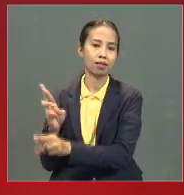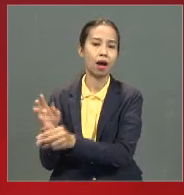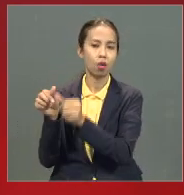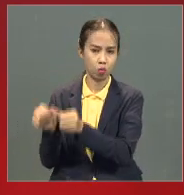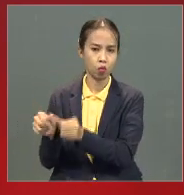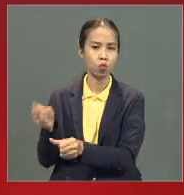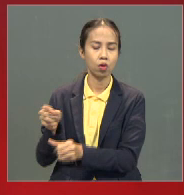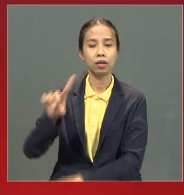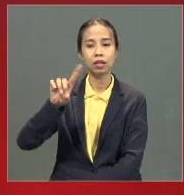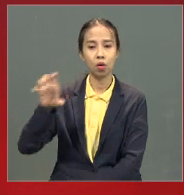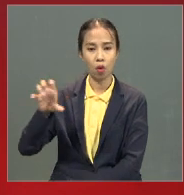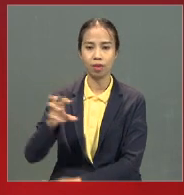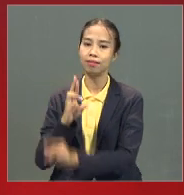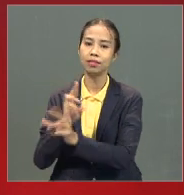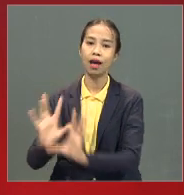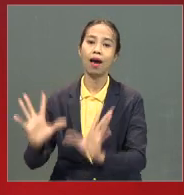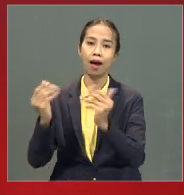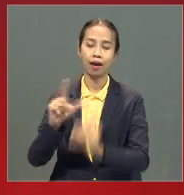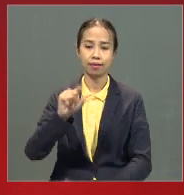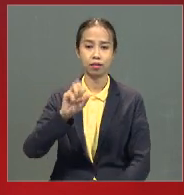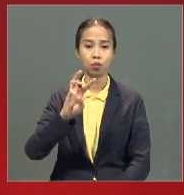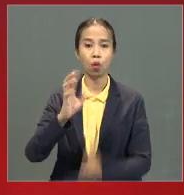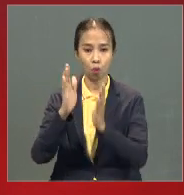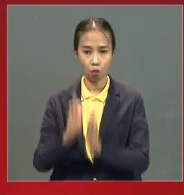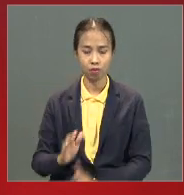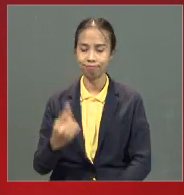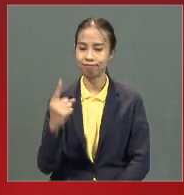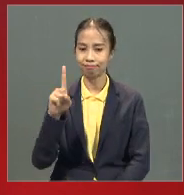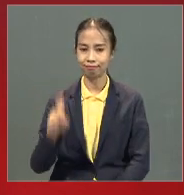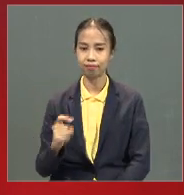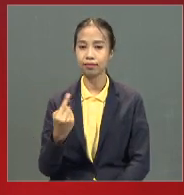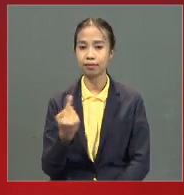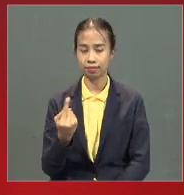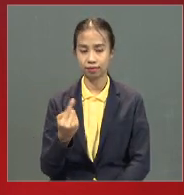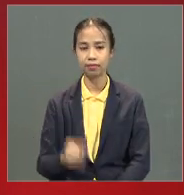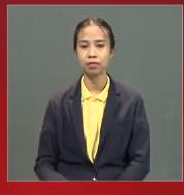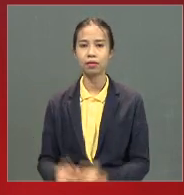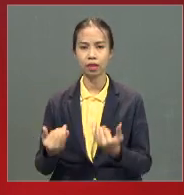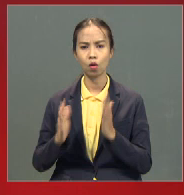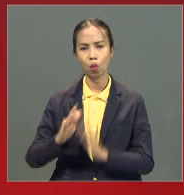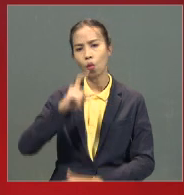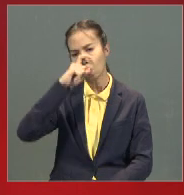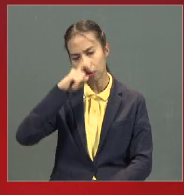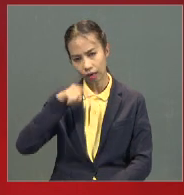100คนรักษาหายแล้ว 26คนและเสียชีวิต 1คนซึ่งคนไทยที่ติดเชื้อก็อยู่ระหว่างการรักษาหรือว่าการจัดตัวตามมาตรการของกระทรวงสาธารณสุขอียิปต์สถานเอกอัครราชทูตก็ได้มีการติดตามและให้การดูแลอย่างใกล้ชิดค่ะอ่ะ